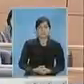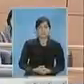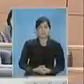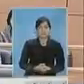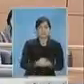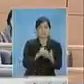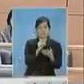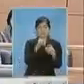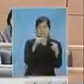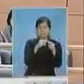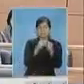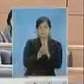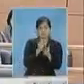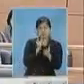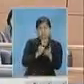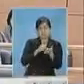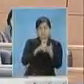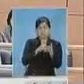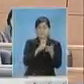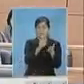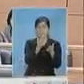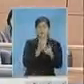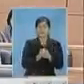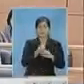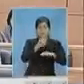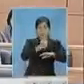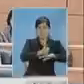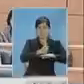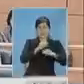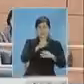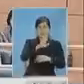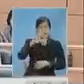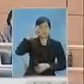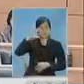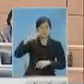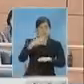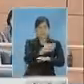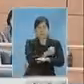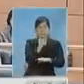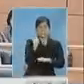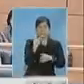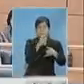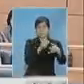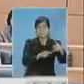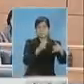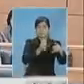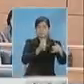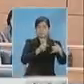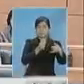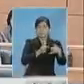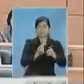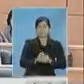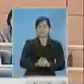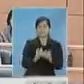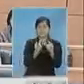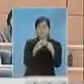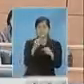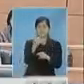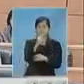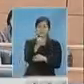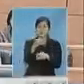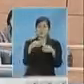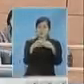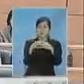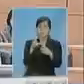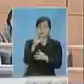เปลี่ยนแปลงครับท่านเป็นหัวหน้าคณะรัฐประหารที่ผมเคยต่อสู้อย่างไรท่านก็ยังเป็นอย่างนั้นแต่สำหรับบางพรรท่านเป็นผู้